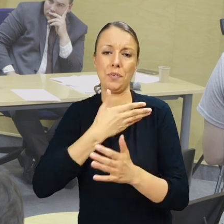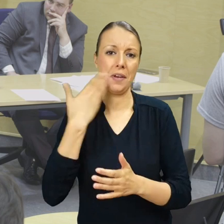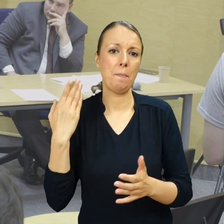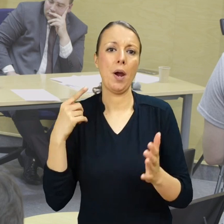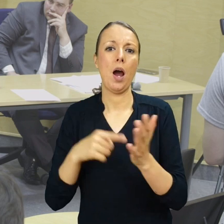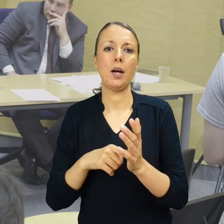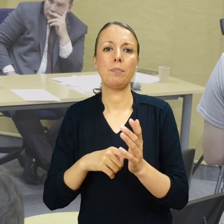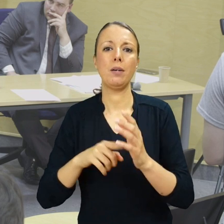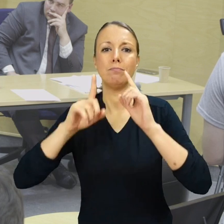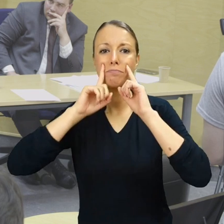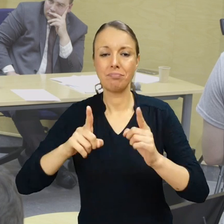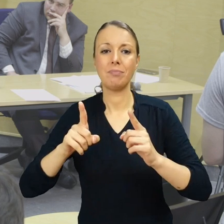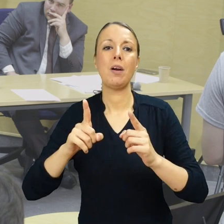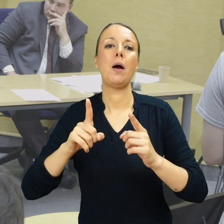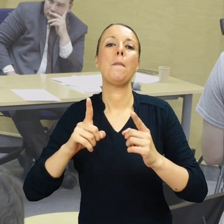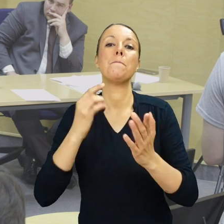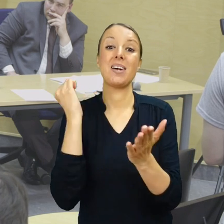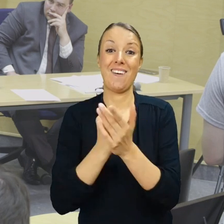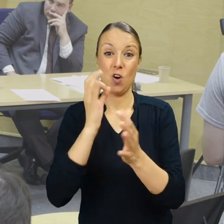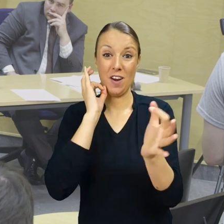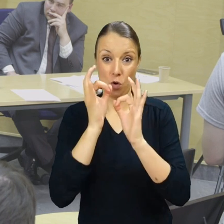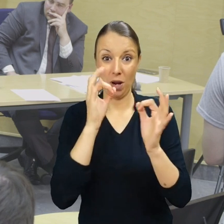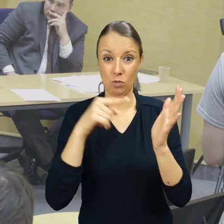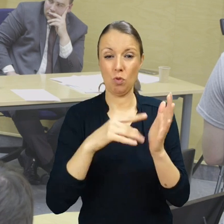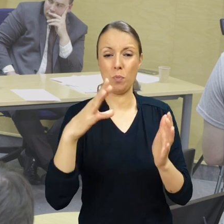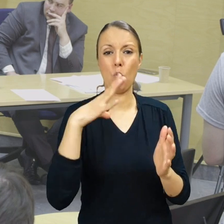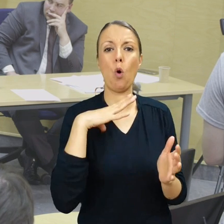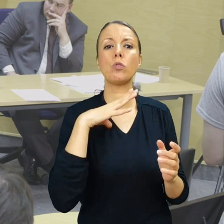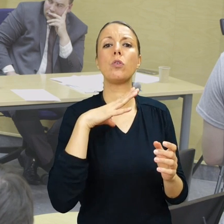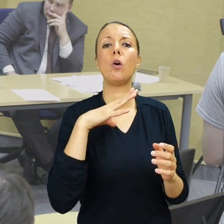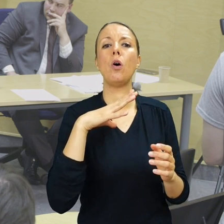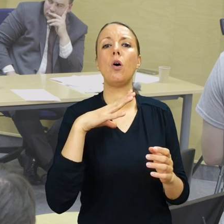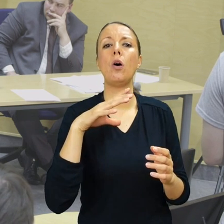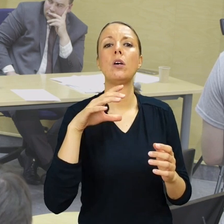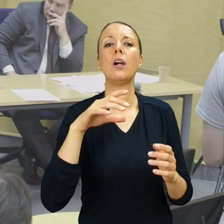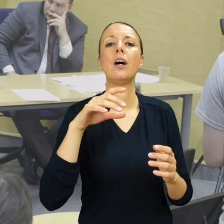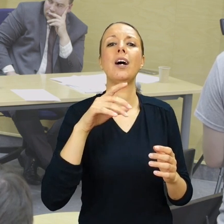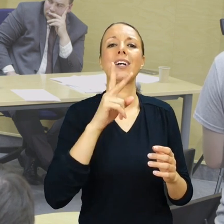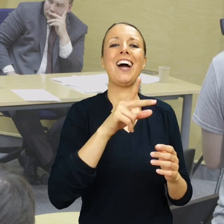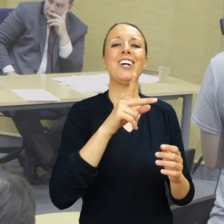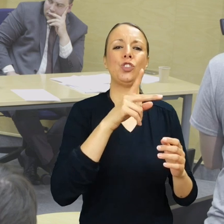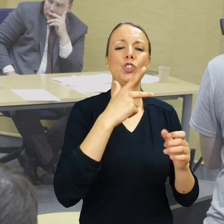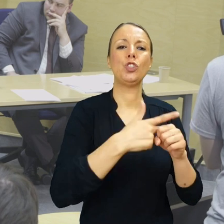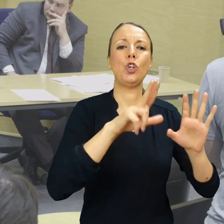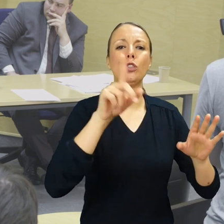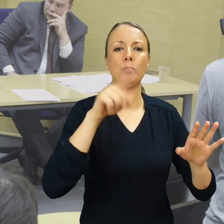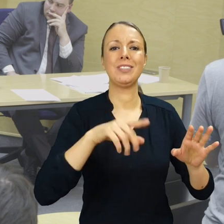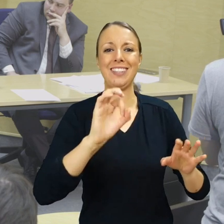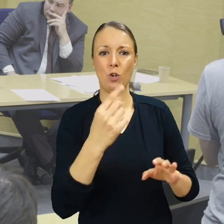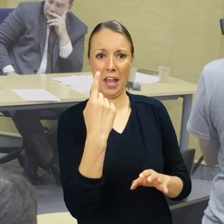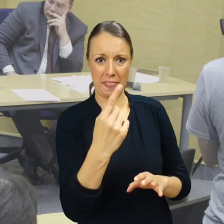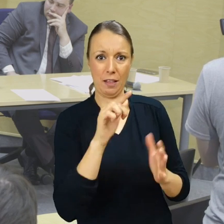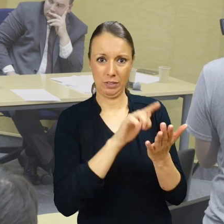do informacji, który został określony w wyroku Trybunału Konstytucyjnego w sprawie K38/01. No, dla mnie jako konstytucjonalisty to jest dość